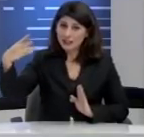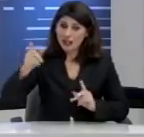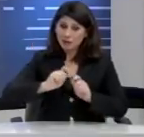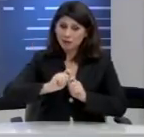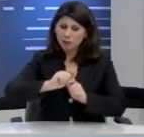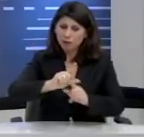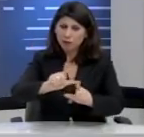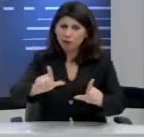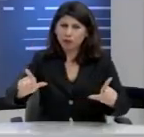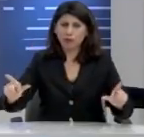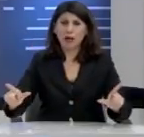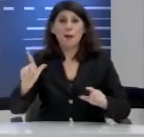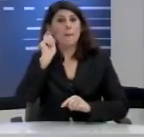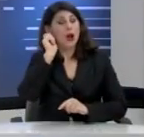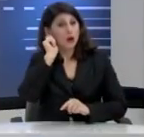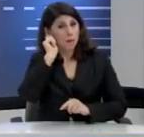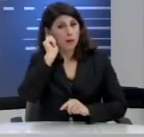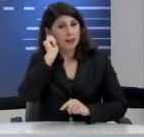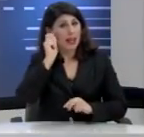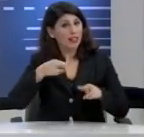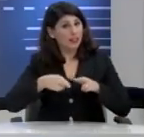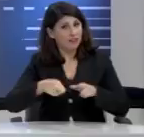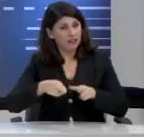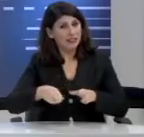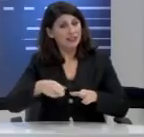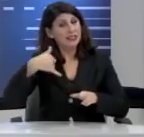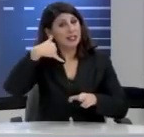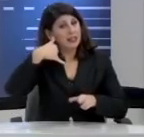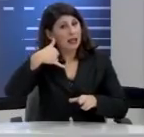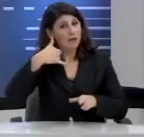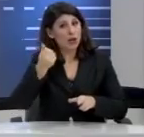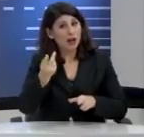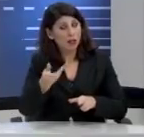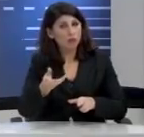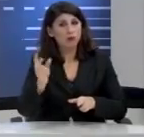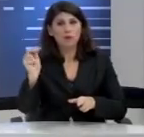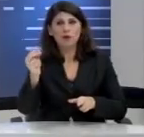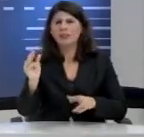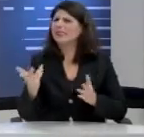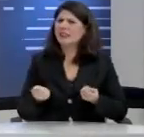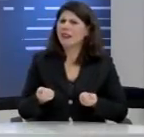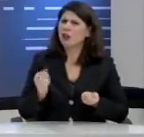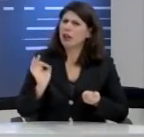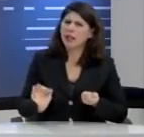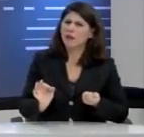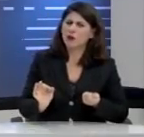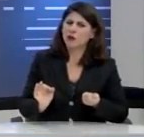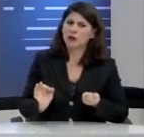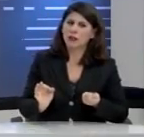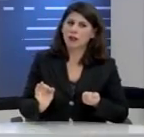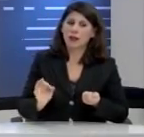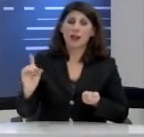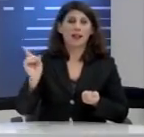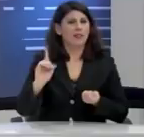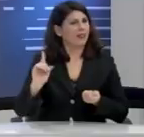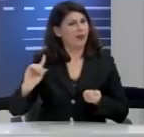SMS με τα ονόματα, τις διευθύνσεις και τα τηλέφωνα βουλευτών. Τι ακριβώς θα είχα γίνει? Δεν